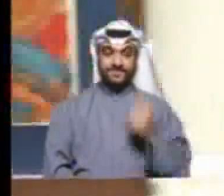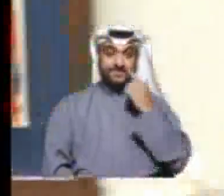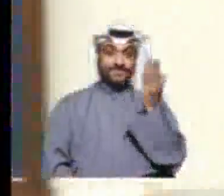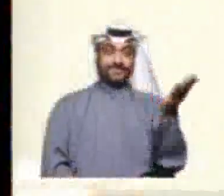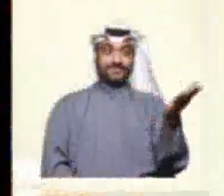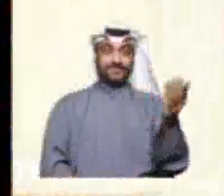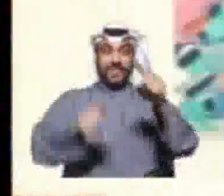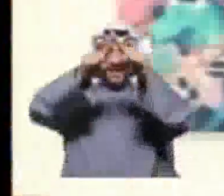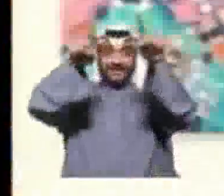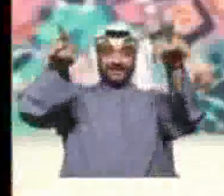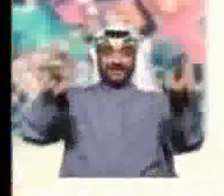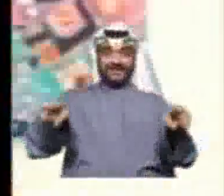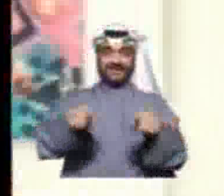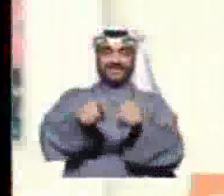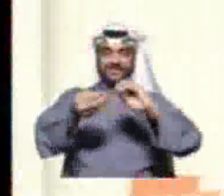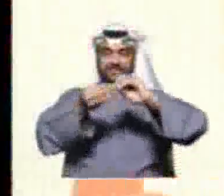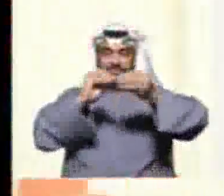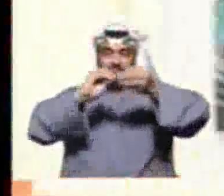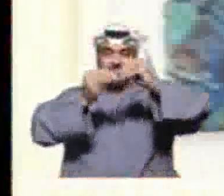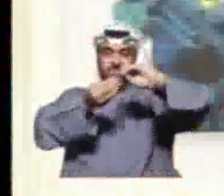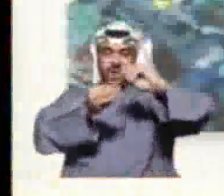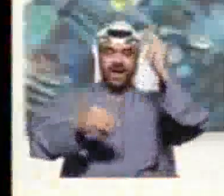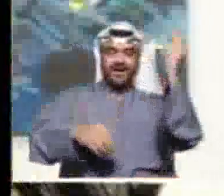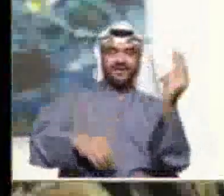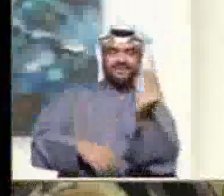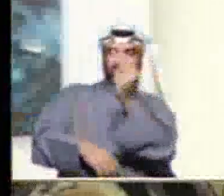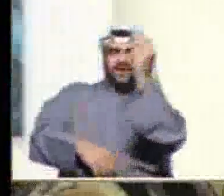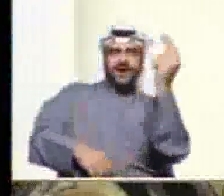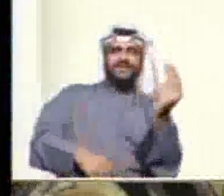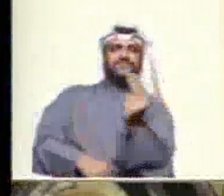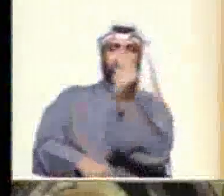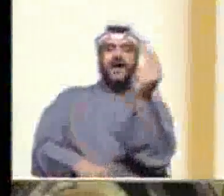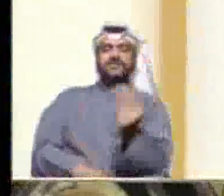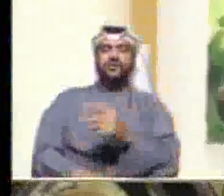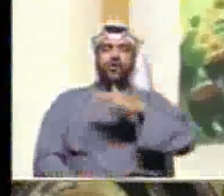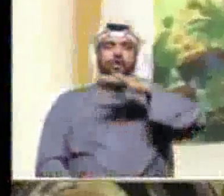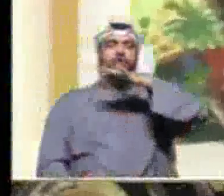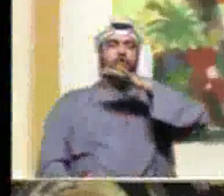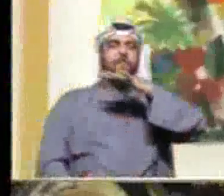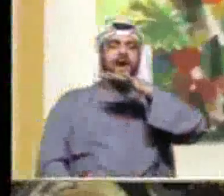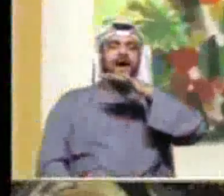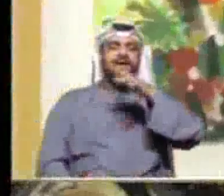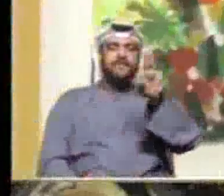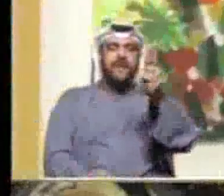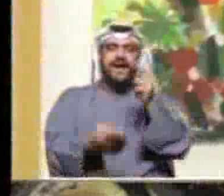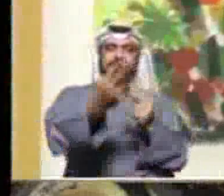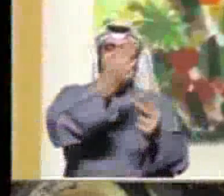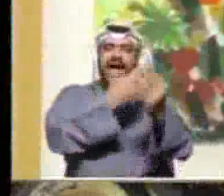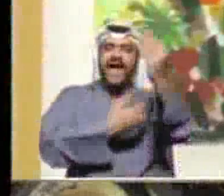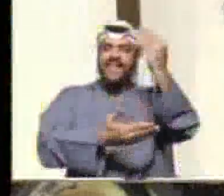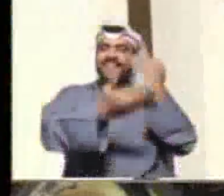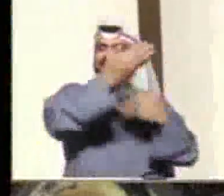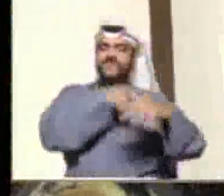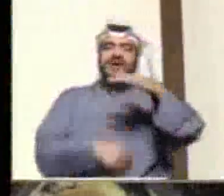وسط براويز لوحات حملت بين طياتها الروح العمانية بألوان جريئة طبعت التراث العماني ويوميات